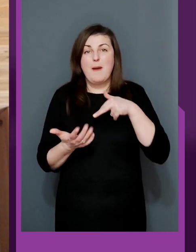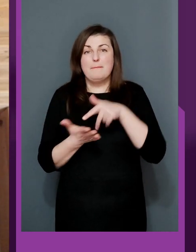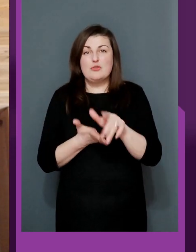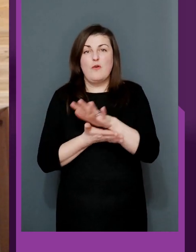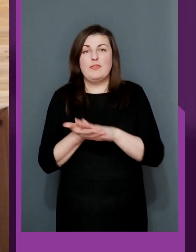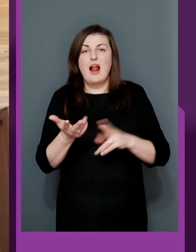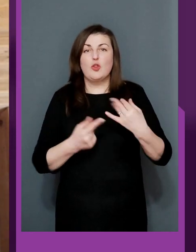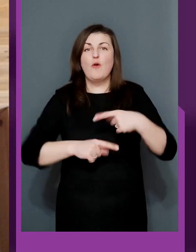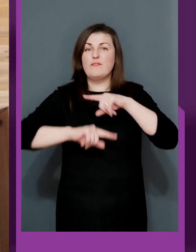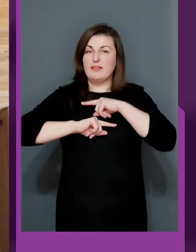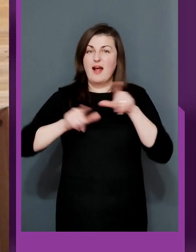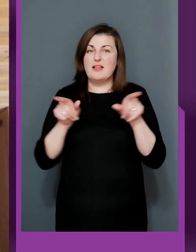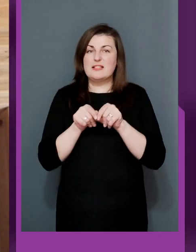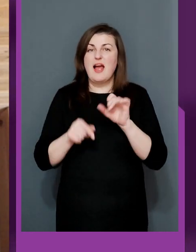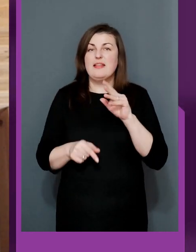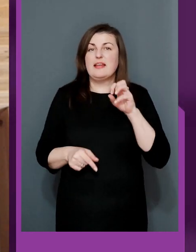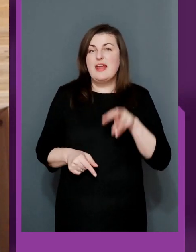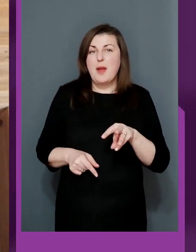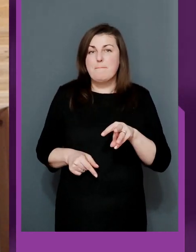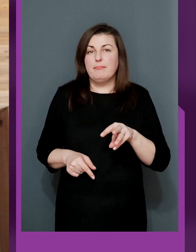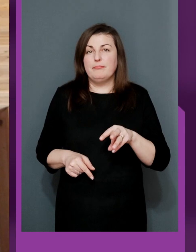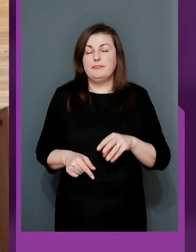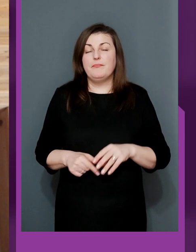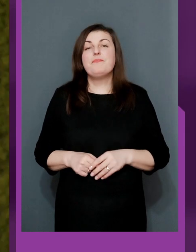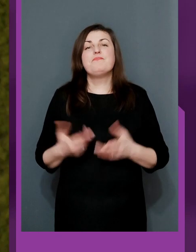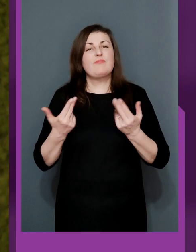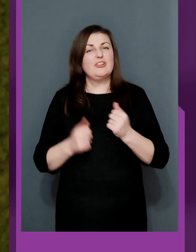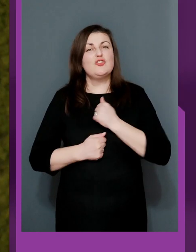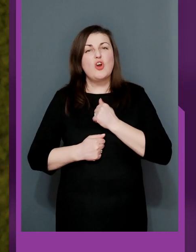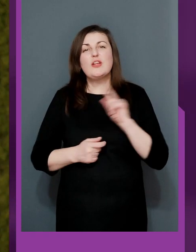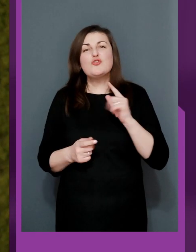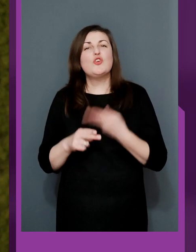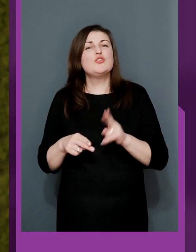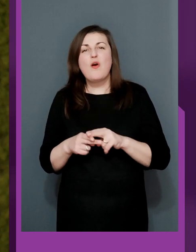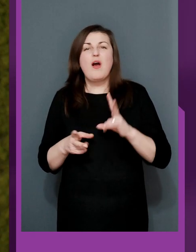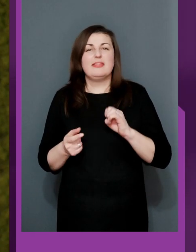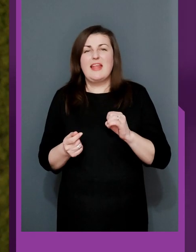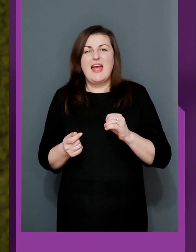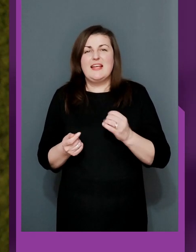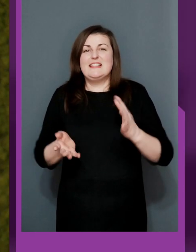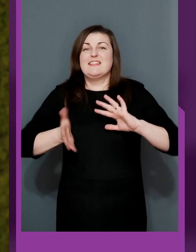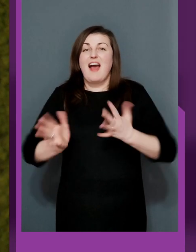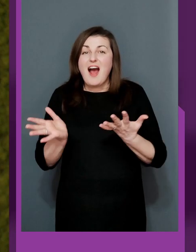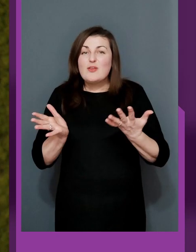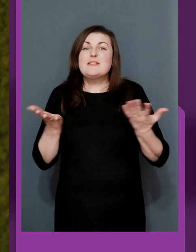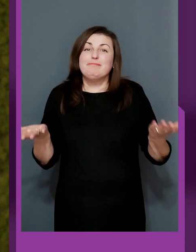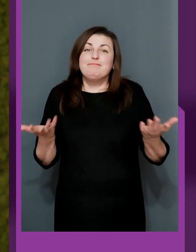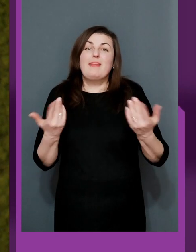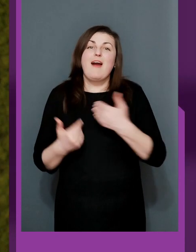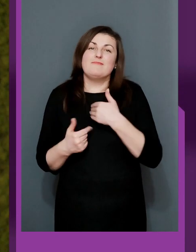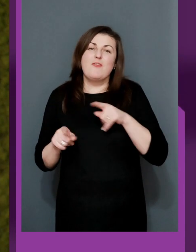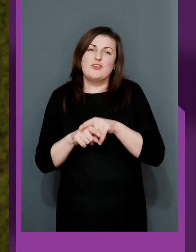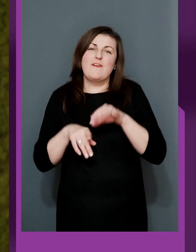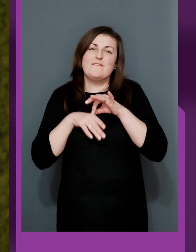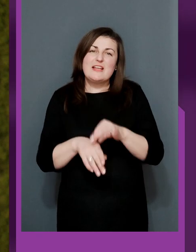пішов до далі до фіналу з Андрієм так шкода що цього не сталося але знаєш все одно хочеться